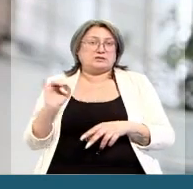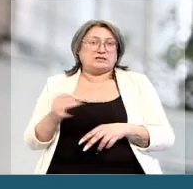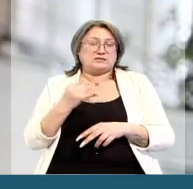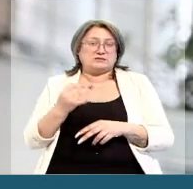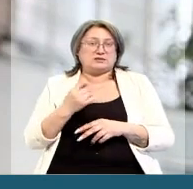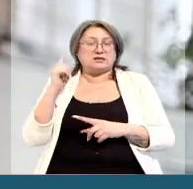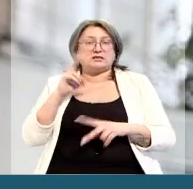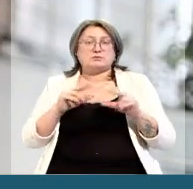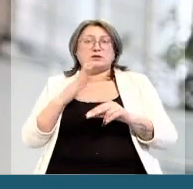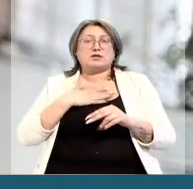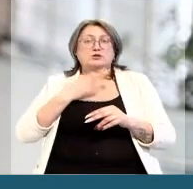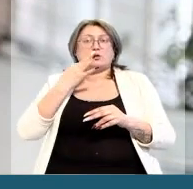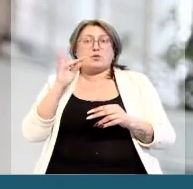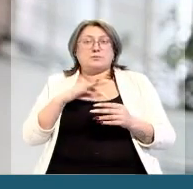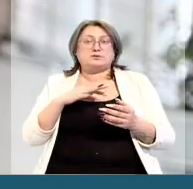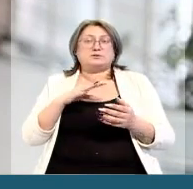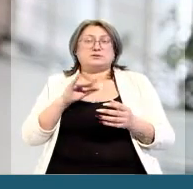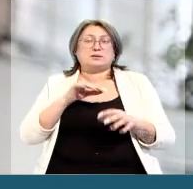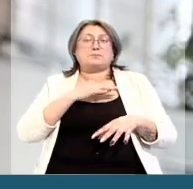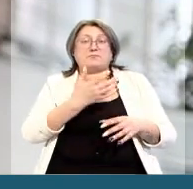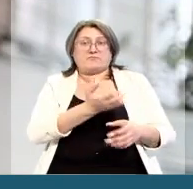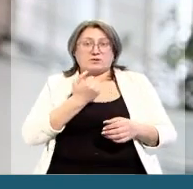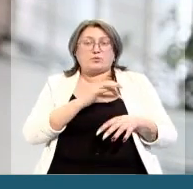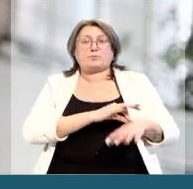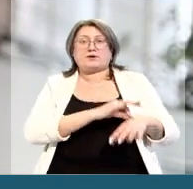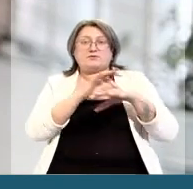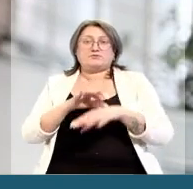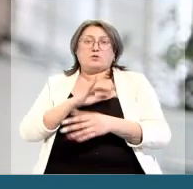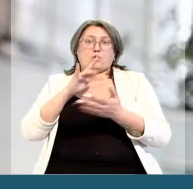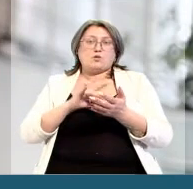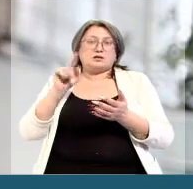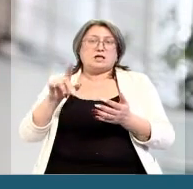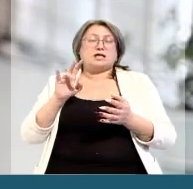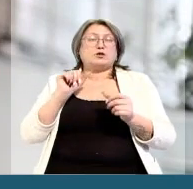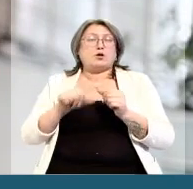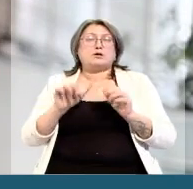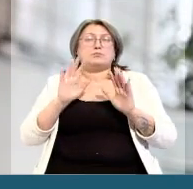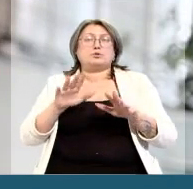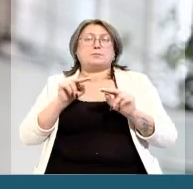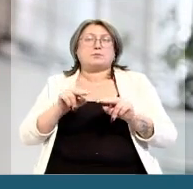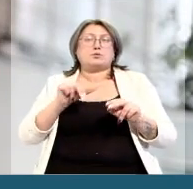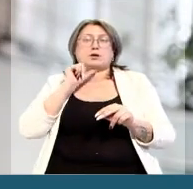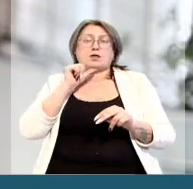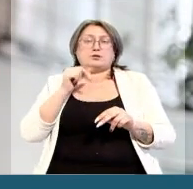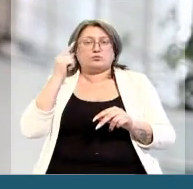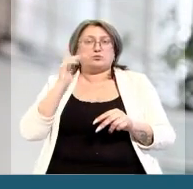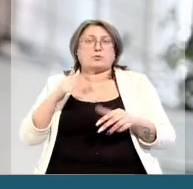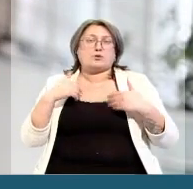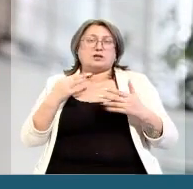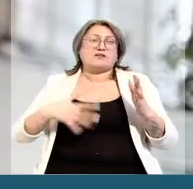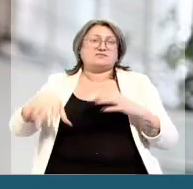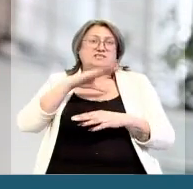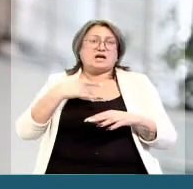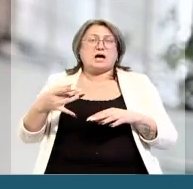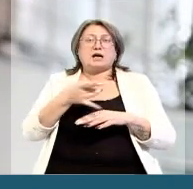жерде әрине кез келген кіріктірілген сабақ ол өз бетімен қызық болады. Өйткені ол дәстүрлі сабақ түрде емес, ерекше түрде